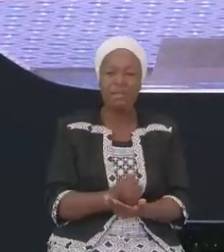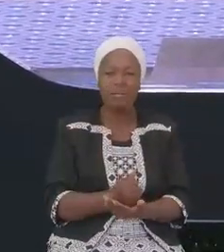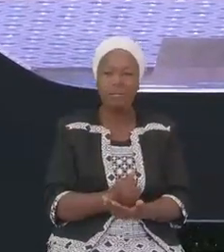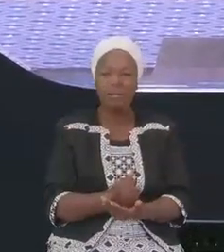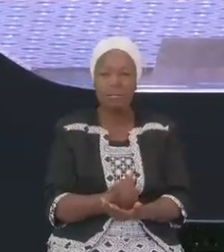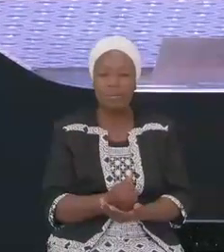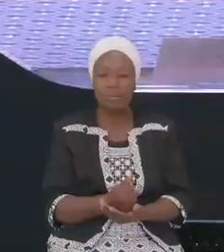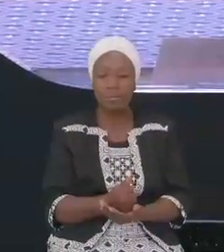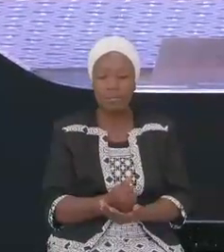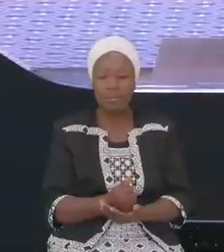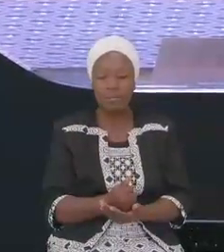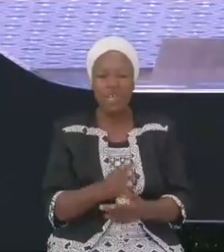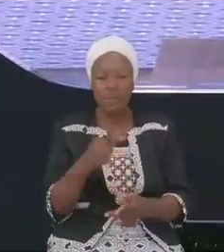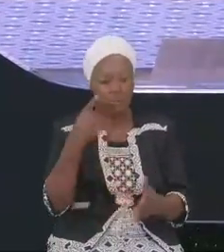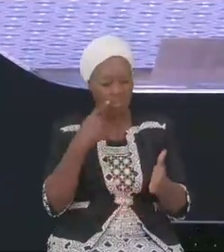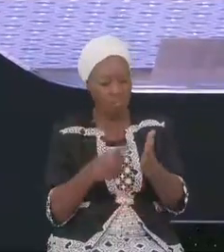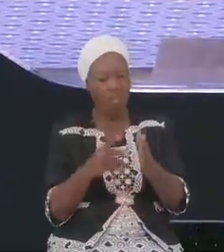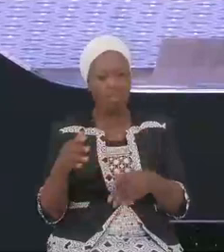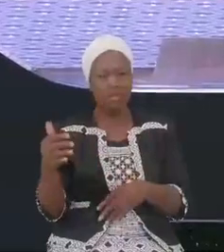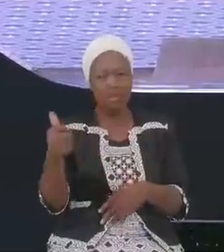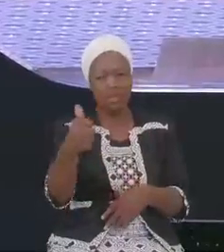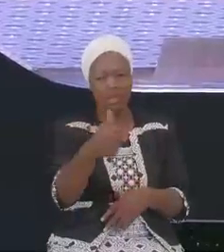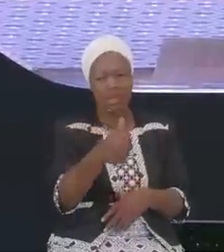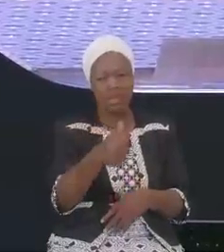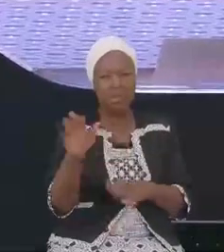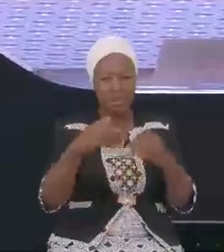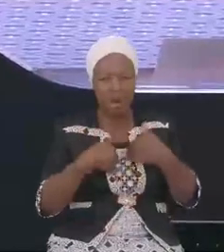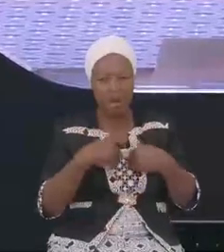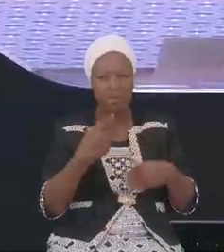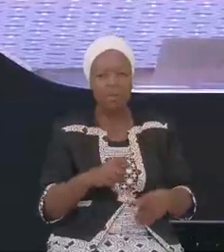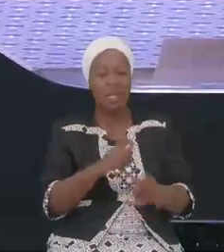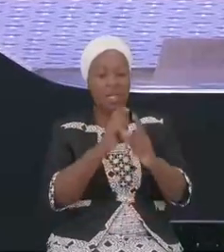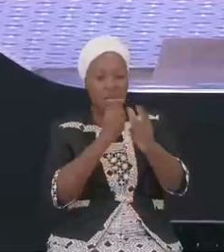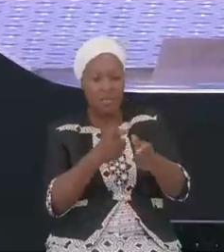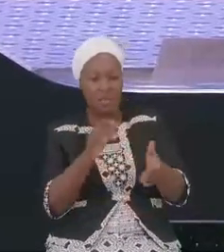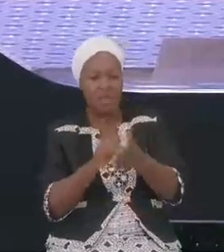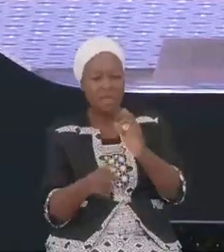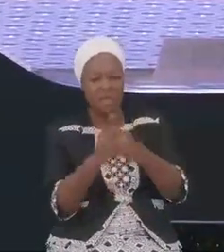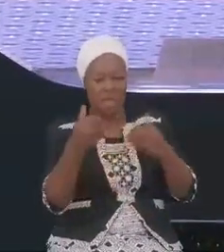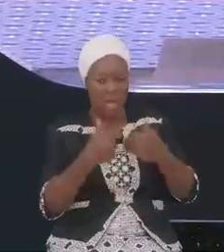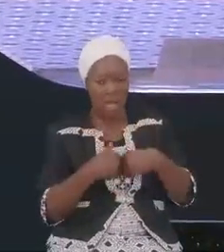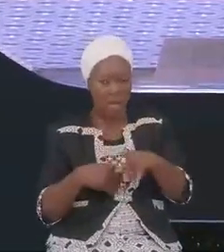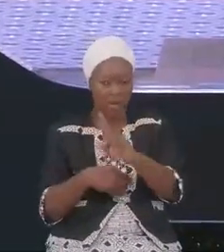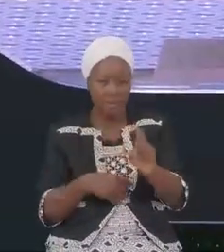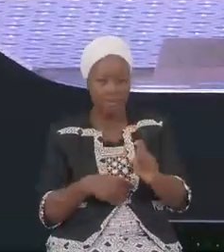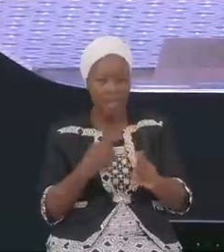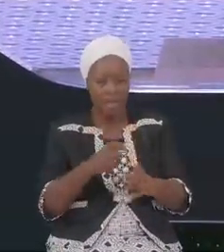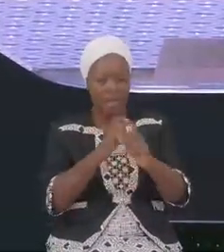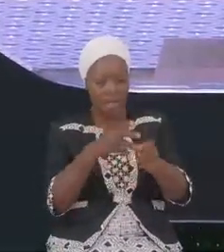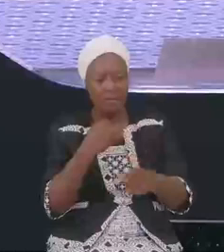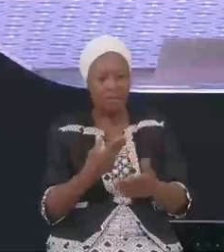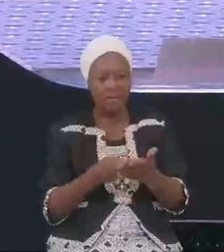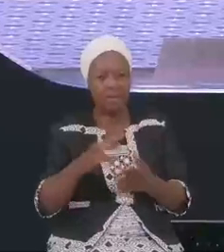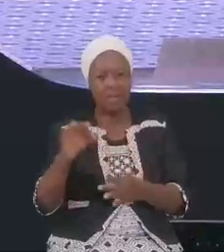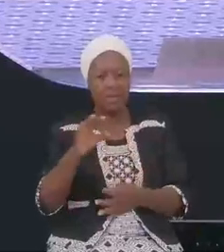Examinez votre vie. Avez-vous le don qu'ils avaient, le don du Saint-Esprit, la puissance qu'ils